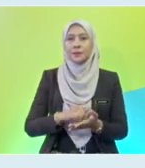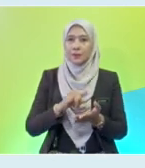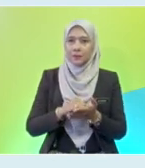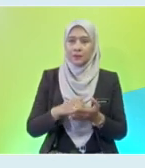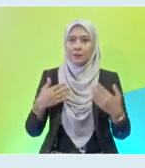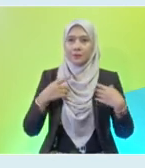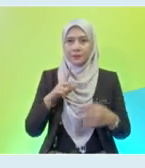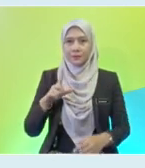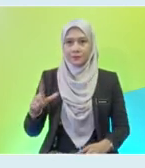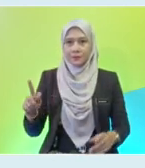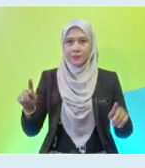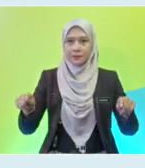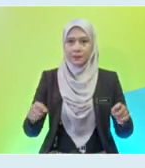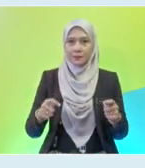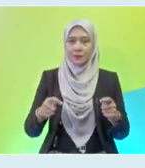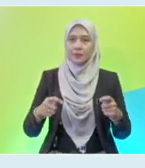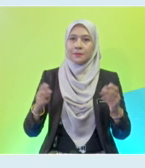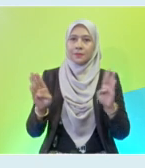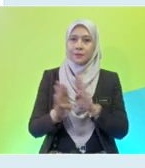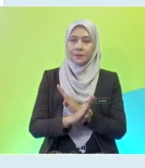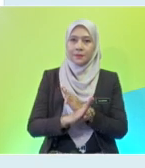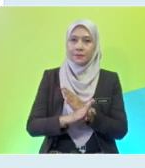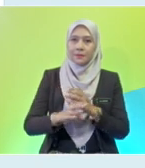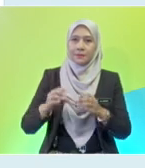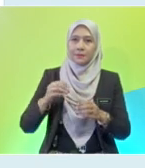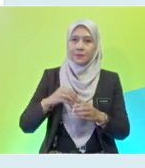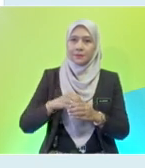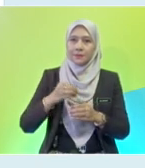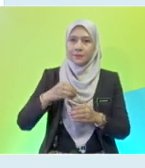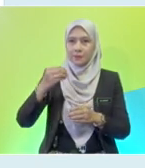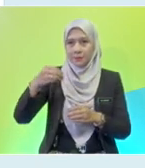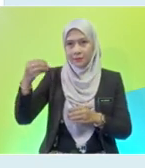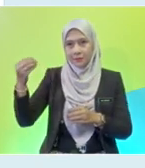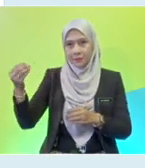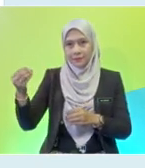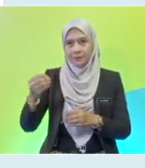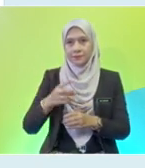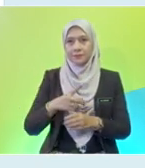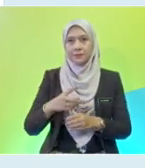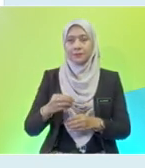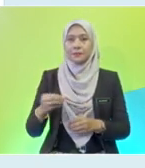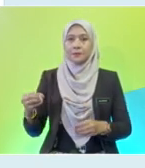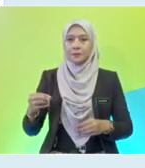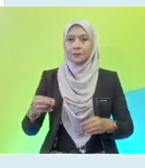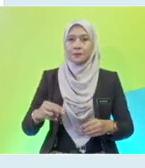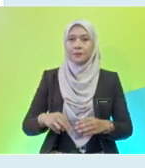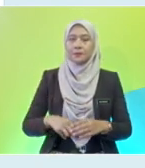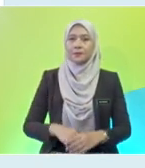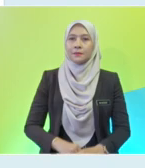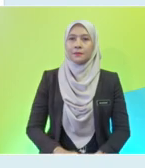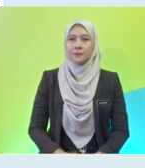tidak balas pendidik Jadi macam mana kita dapat jawabannya pertama sekali kita kenal sama